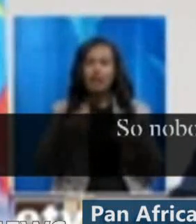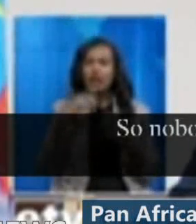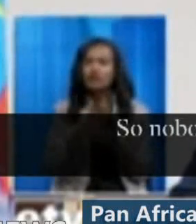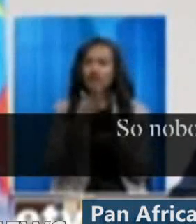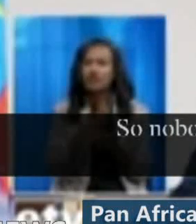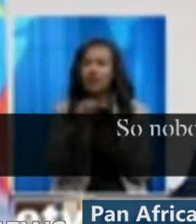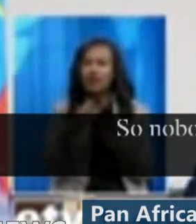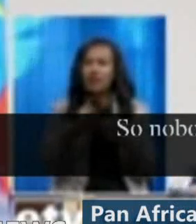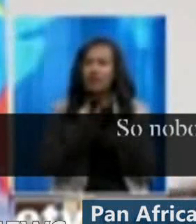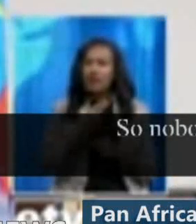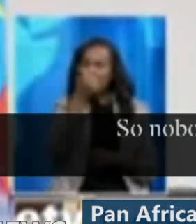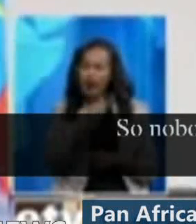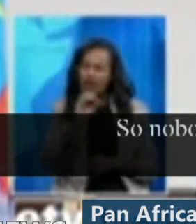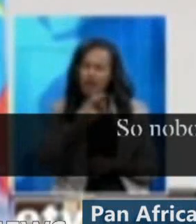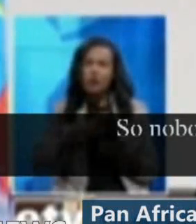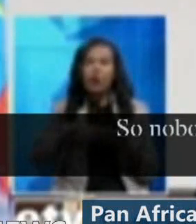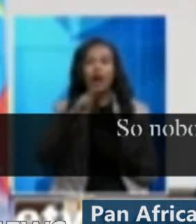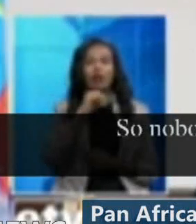መናገር አንድ ሰው አይናገርም